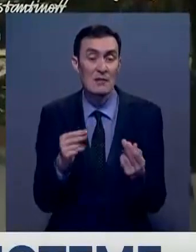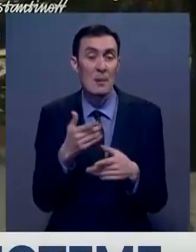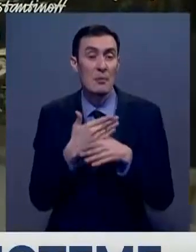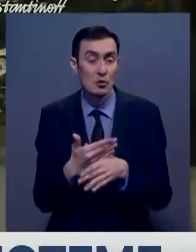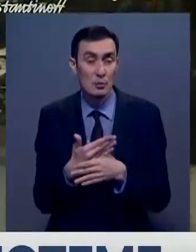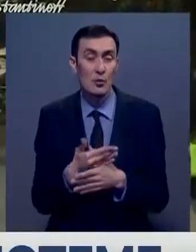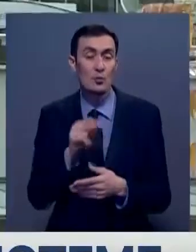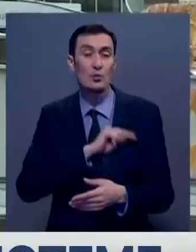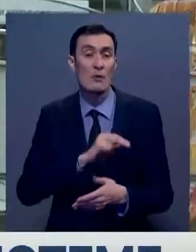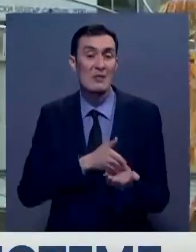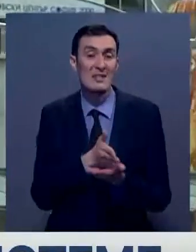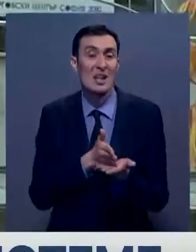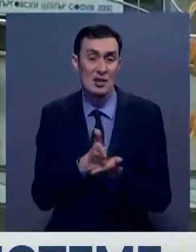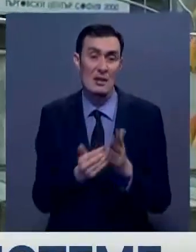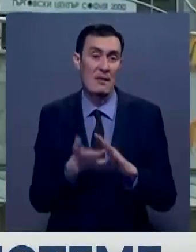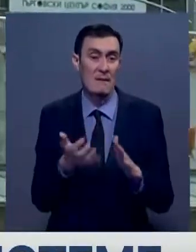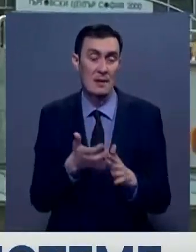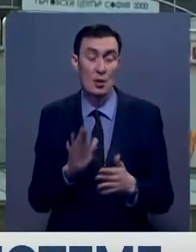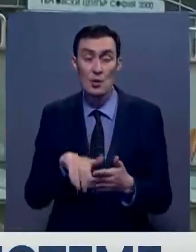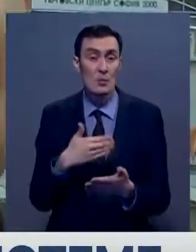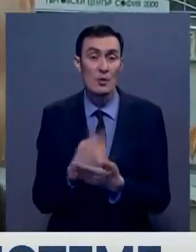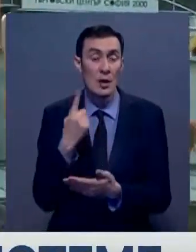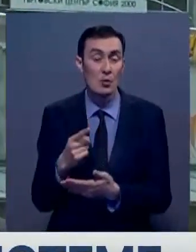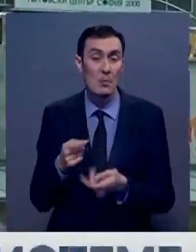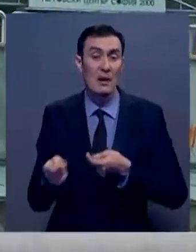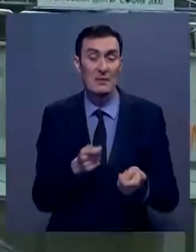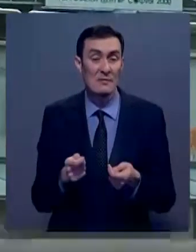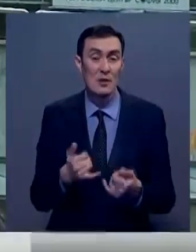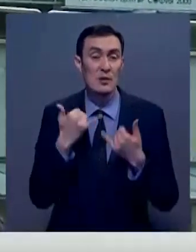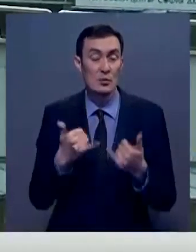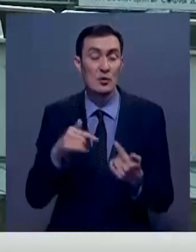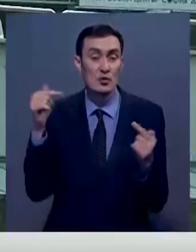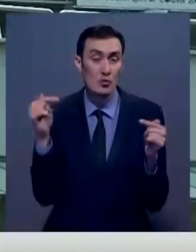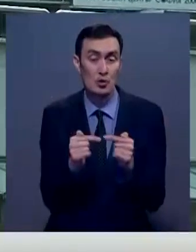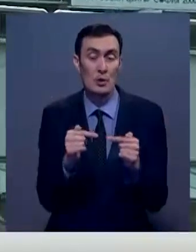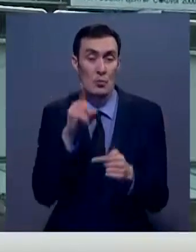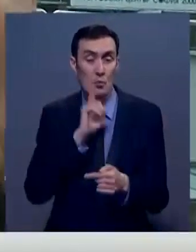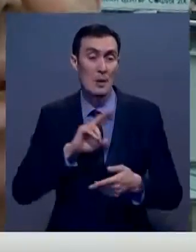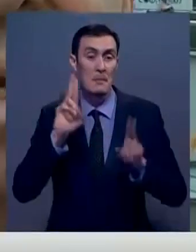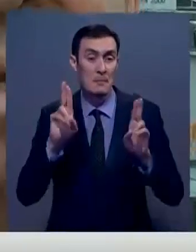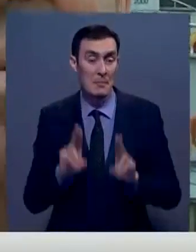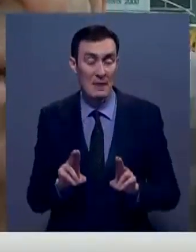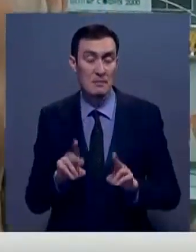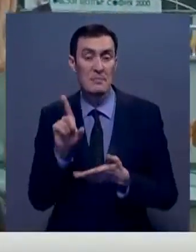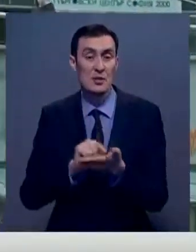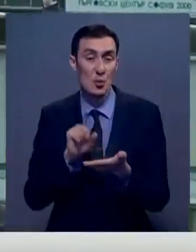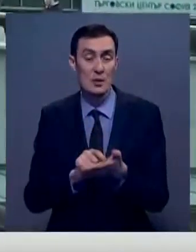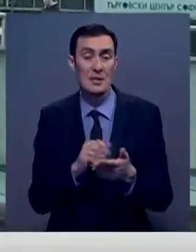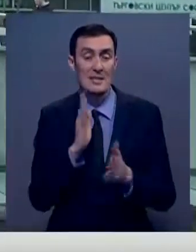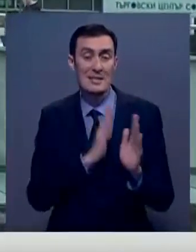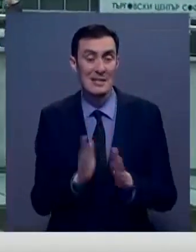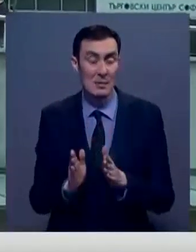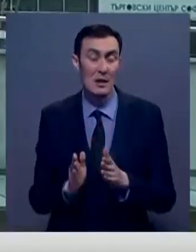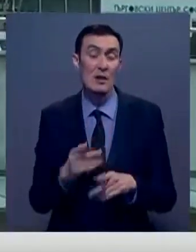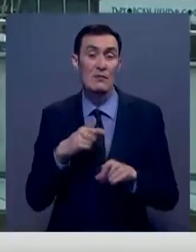пособия трудового стажа. До сих пор ни одно болгарское правительство не создало четких и точных правил и отлаженной пенсионной системы. В